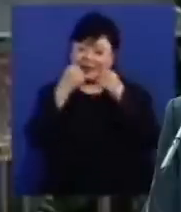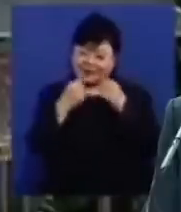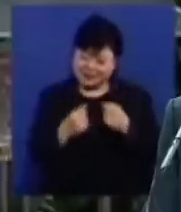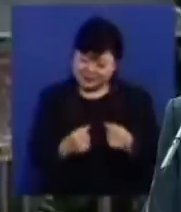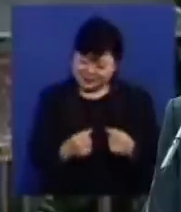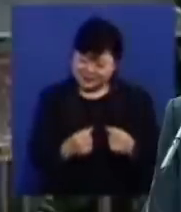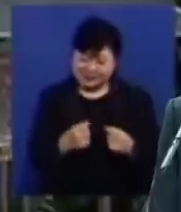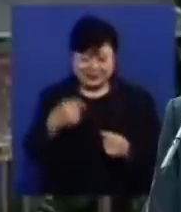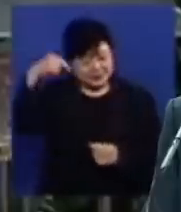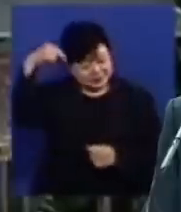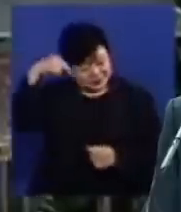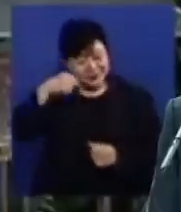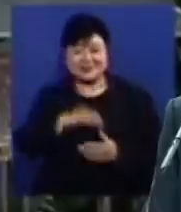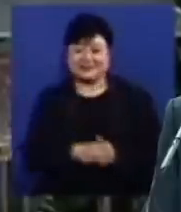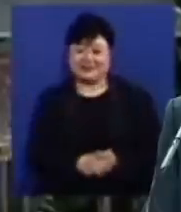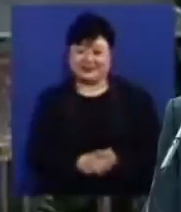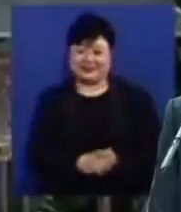계시다.